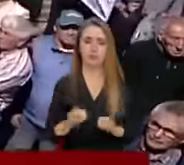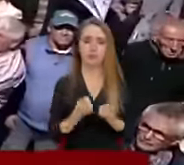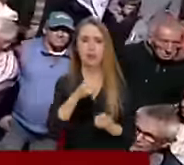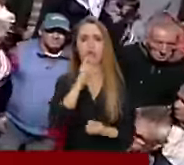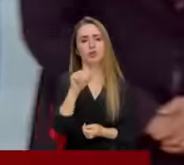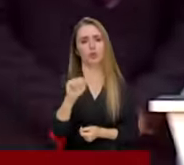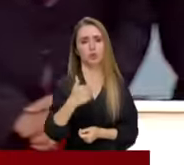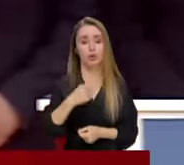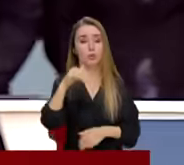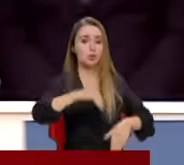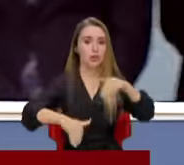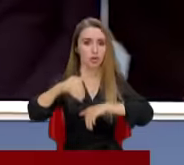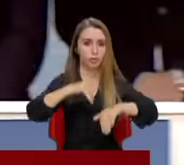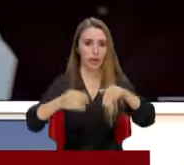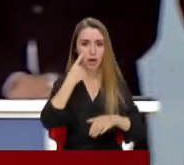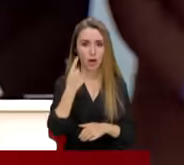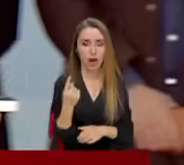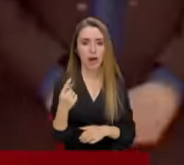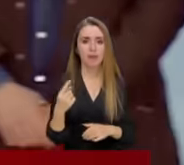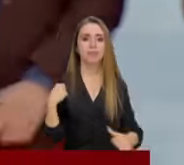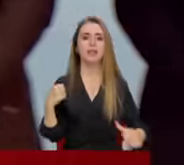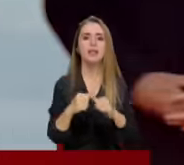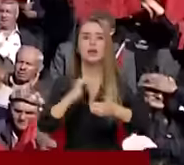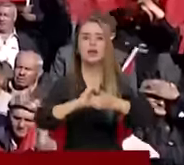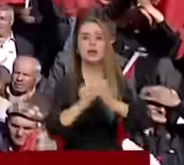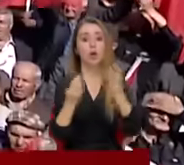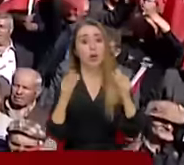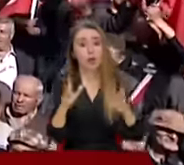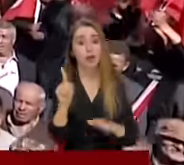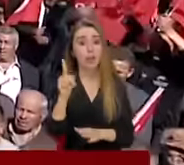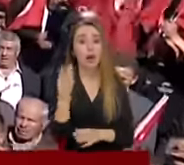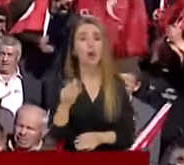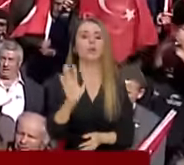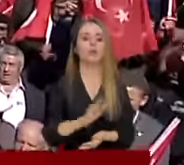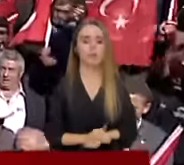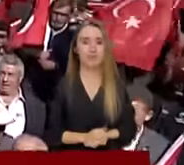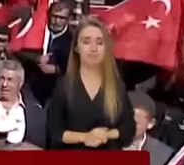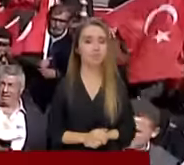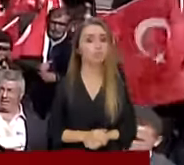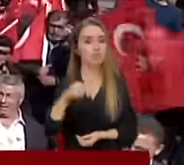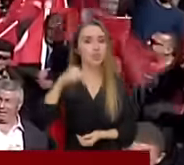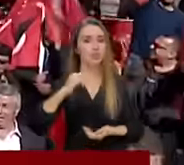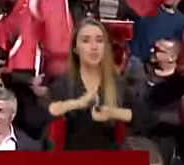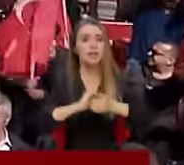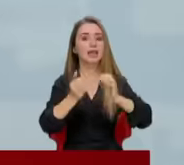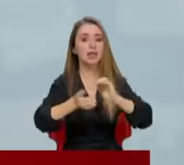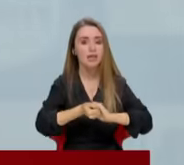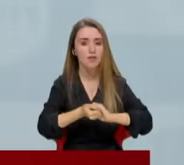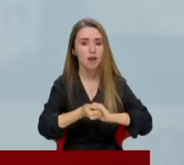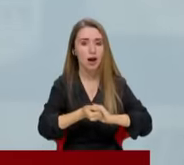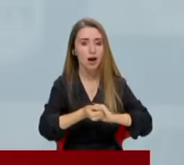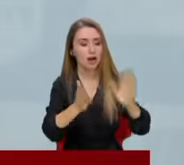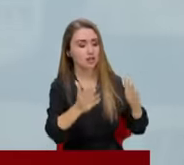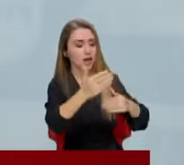Sözümüzü tuttuk. Bu seçimlerde yine ittifak olabilirdi. Olmadı. İş ittifakın